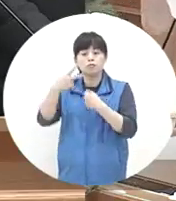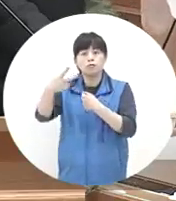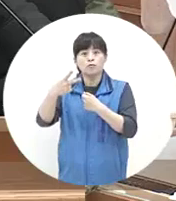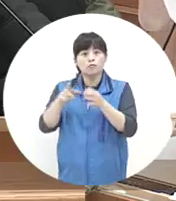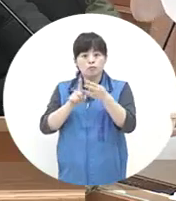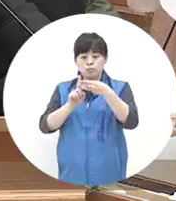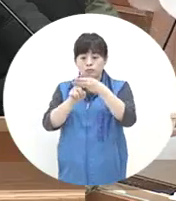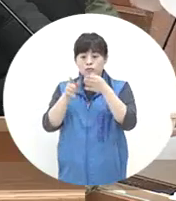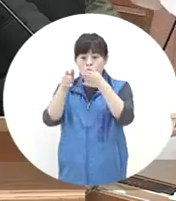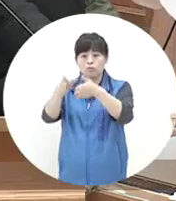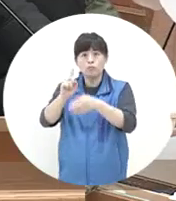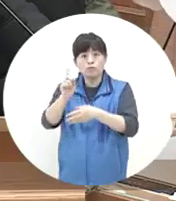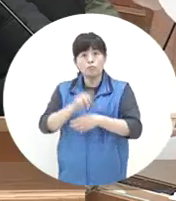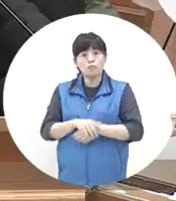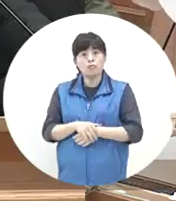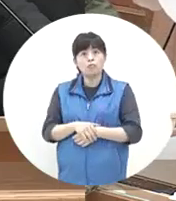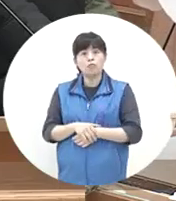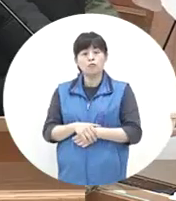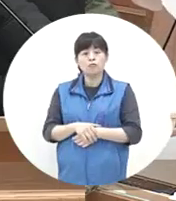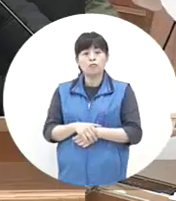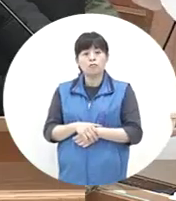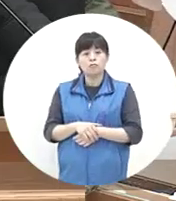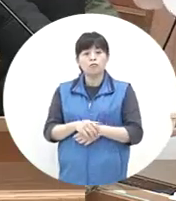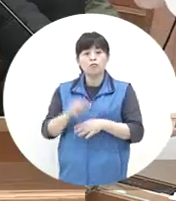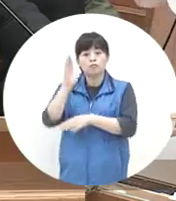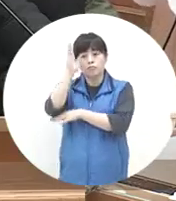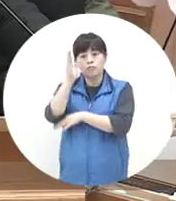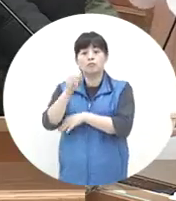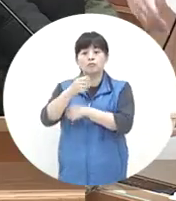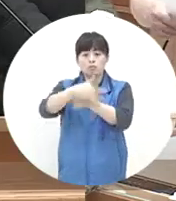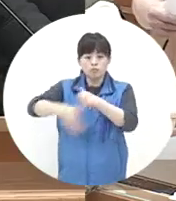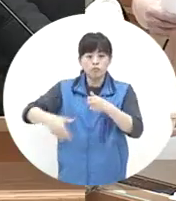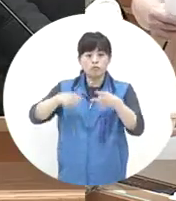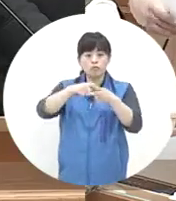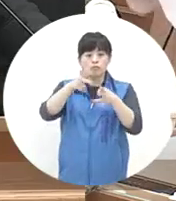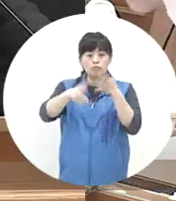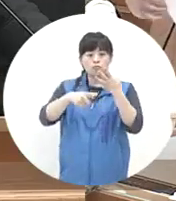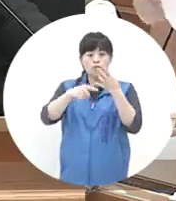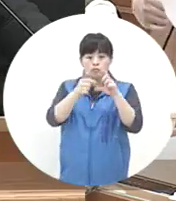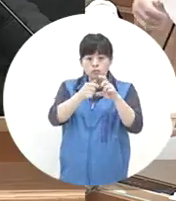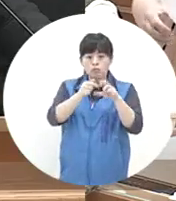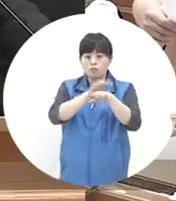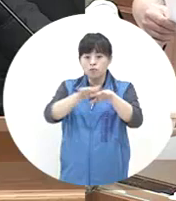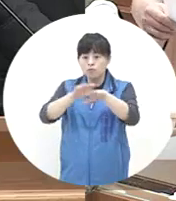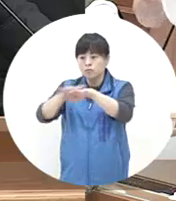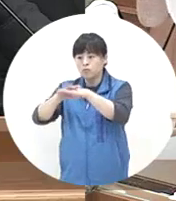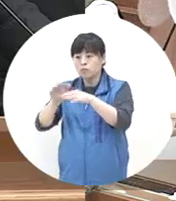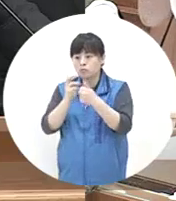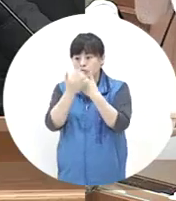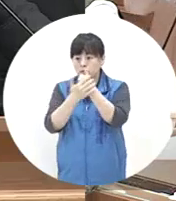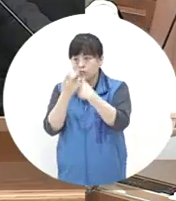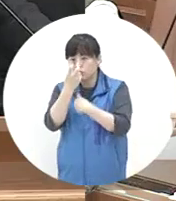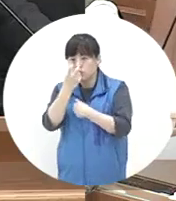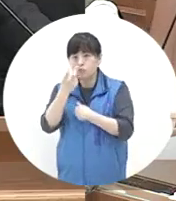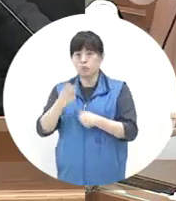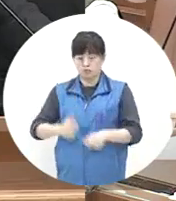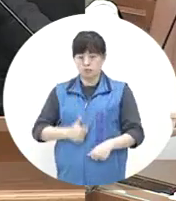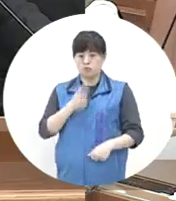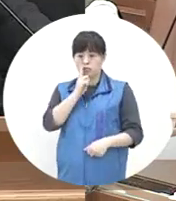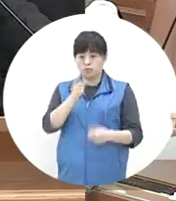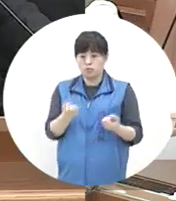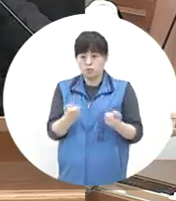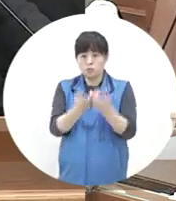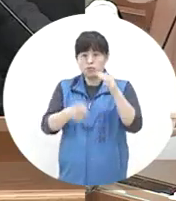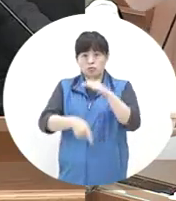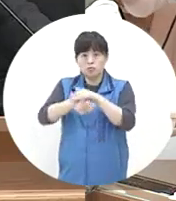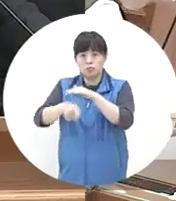什么？一些国营机构还有工业区的安全，但是现在啊，事实上犯罪